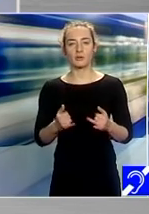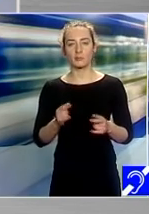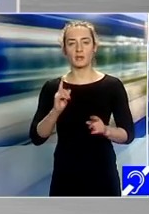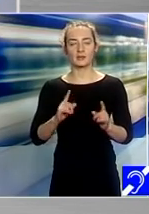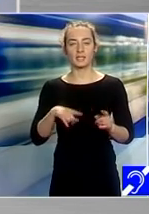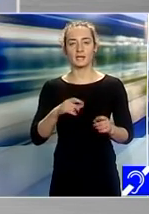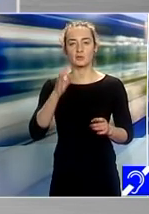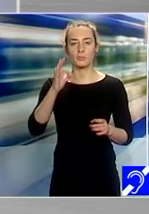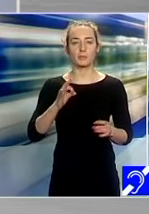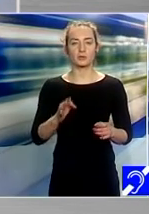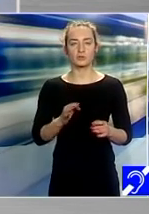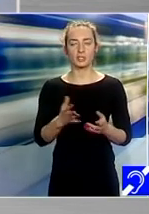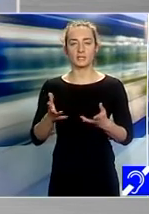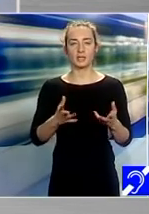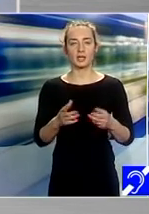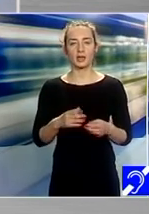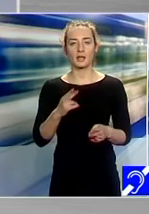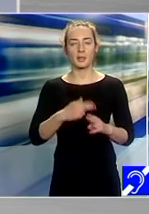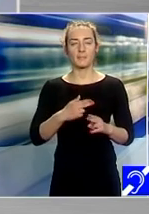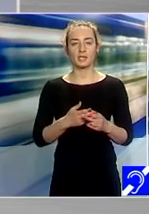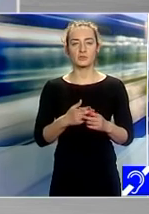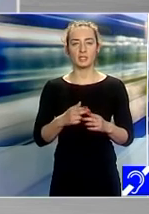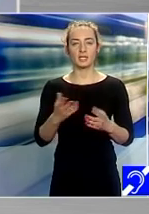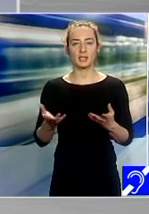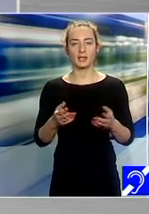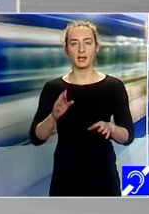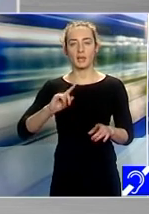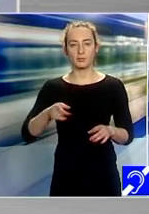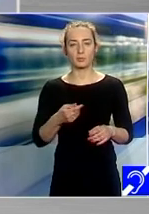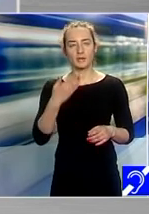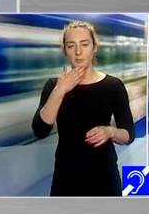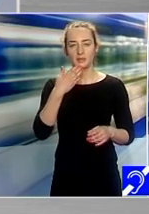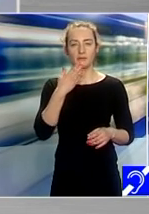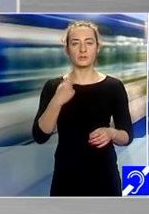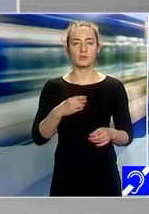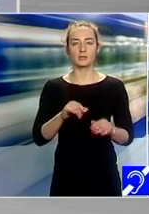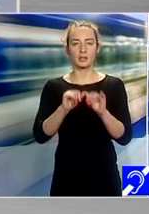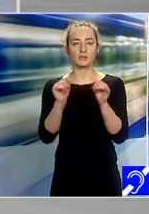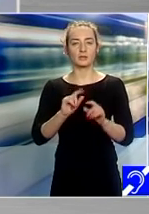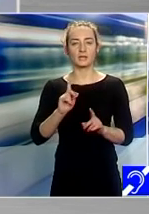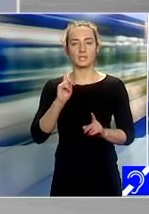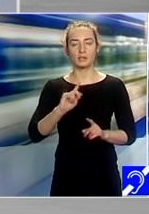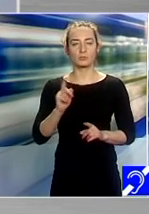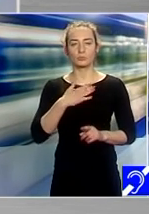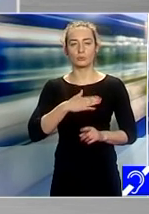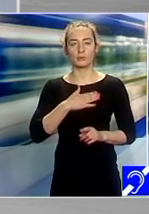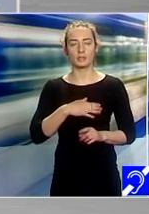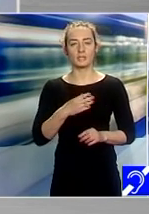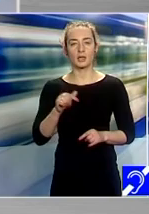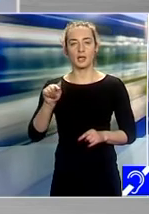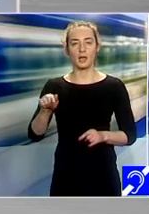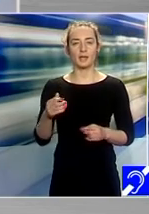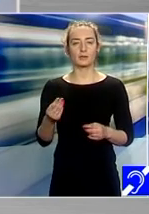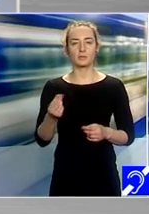un procent însă, o parte dintre paciente care ar avea ar putea beneficia de reconstrucție, dar nu doresc. Și aici, pe